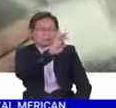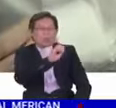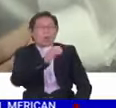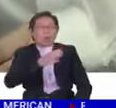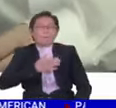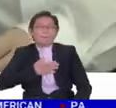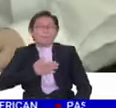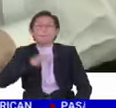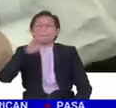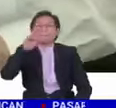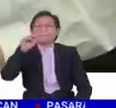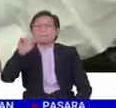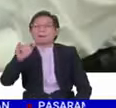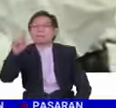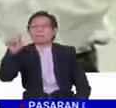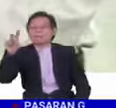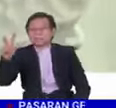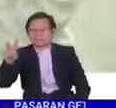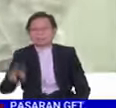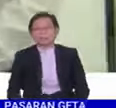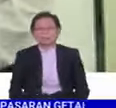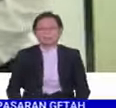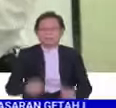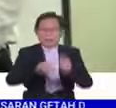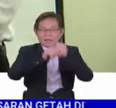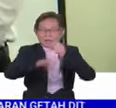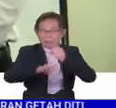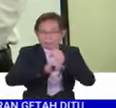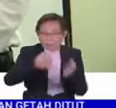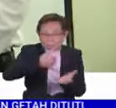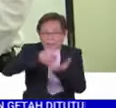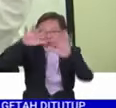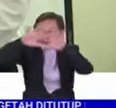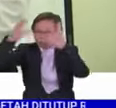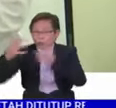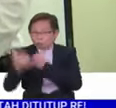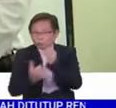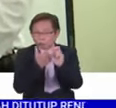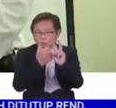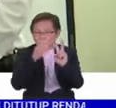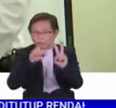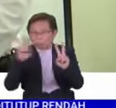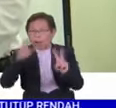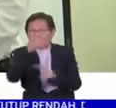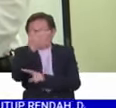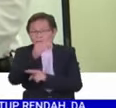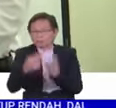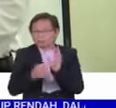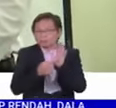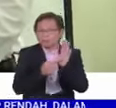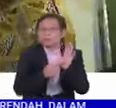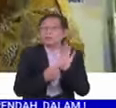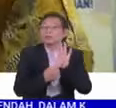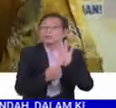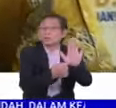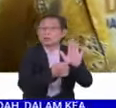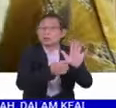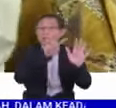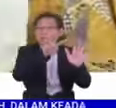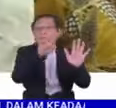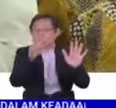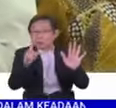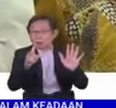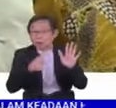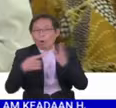MyTV Muhammad Helmi Harid. Sepanjang kempen Piala Dunia 2022 ini, RTM bakal menyiarkan 41 perlawanan dengan